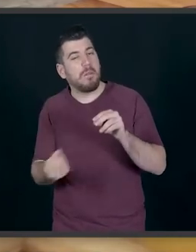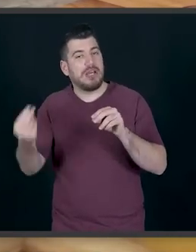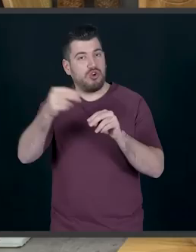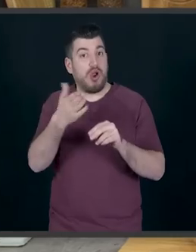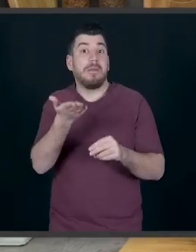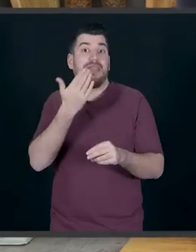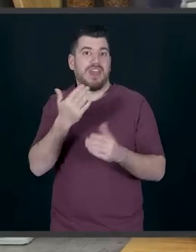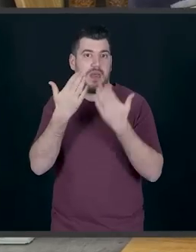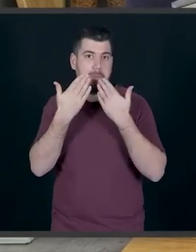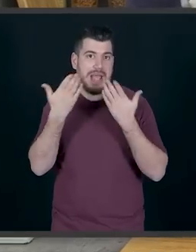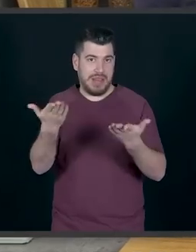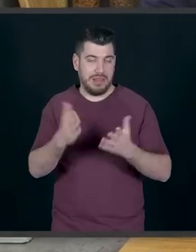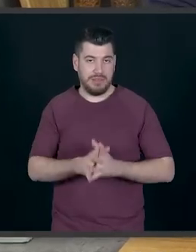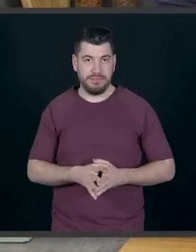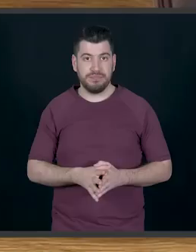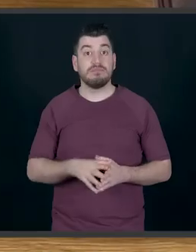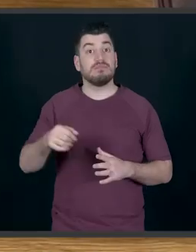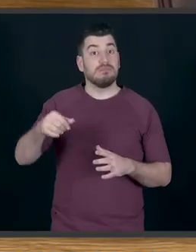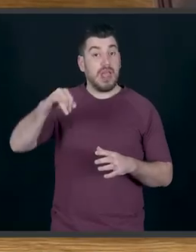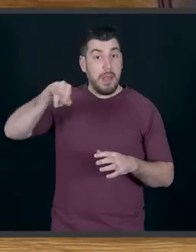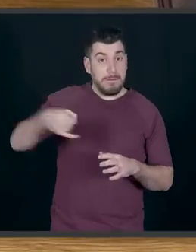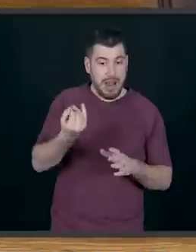δεν είναι πικάντικη. Το μέλι μας.